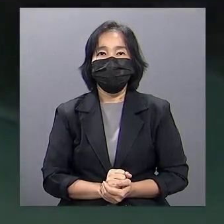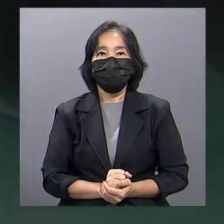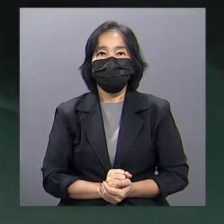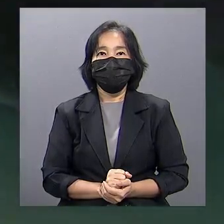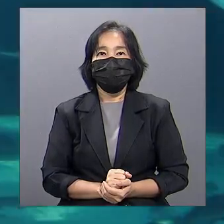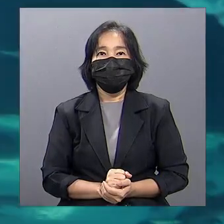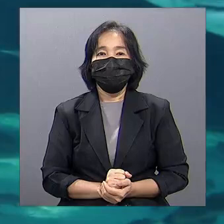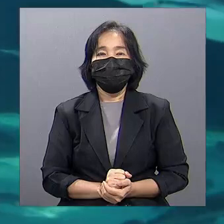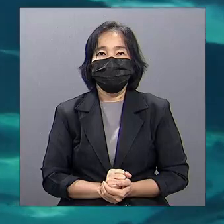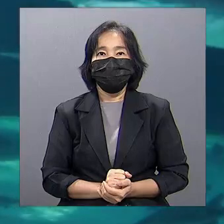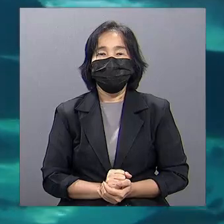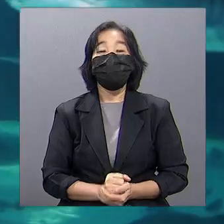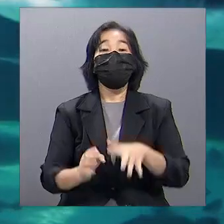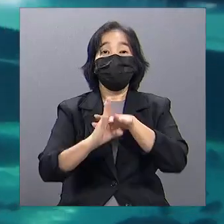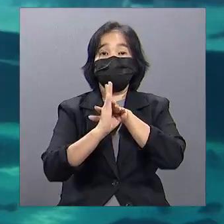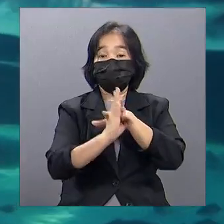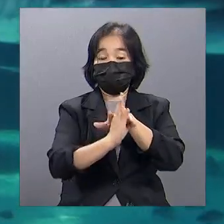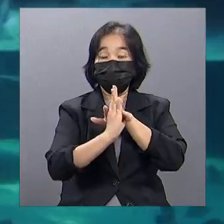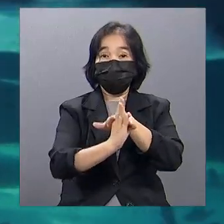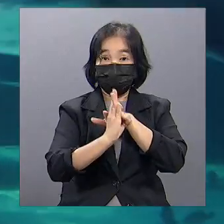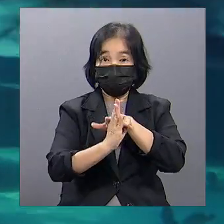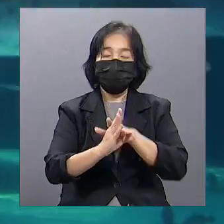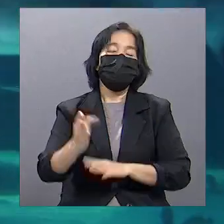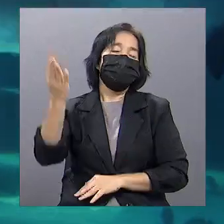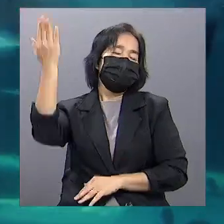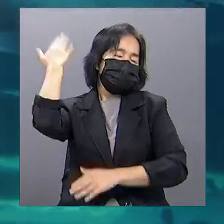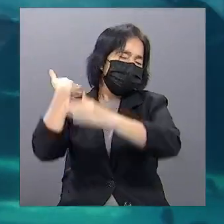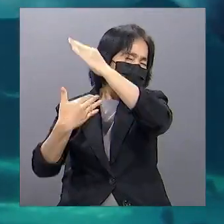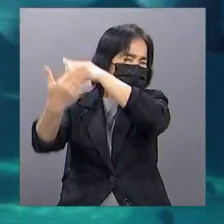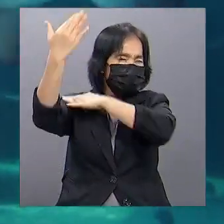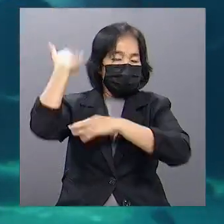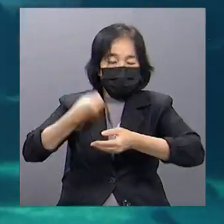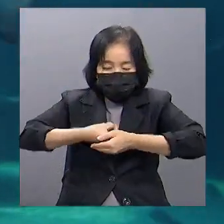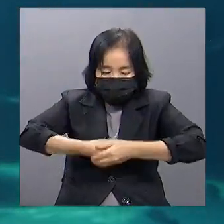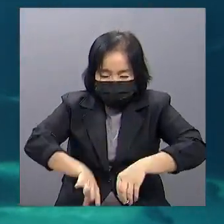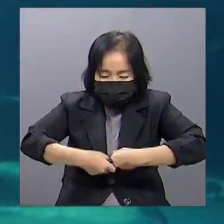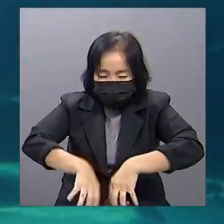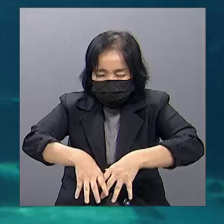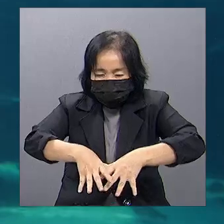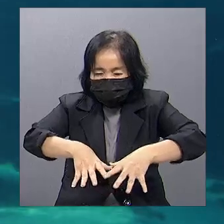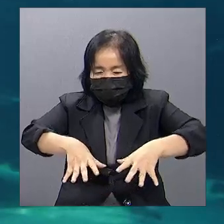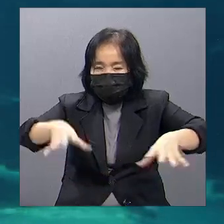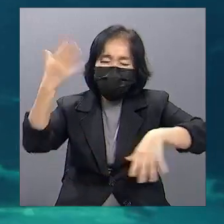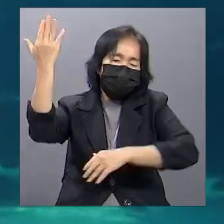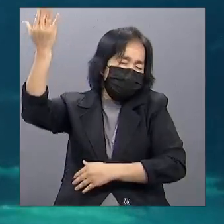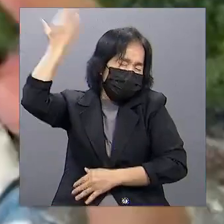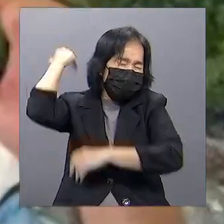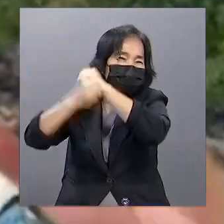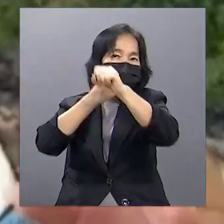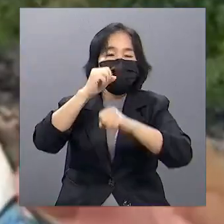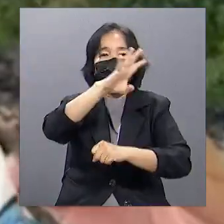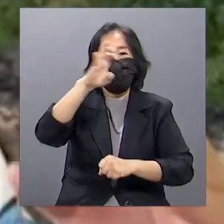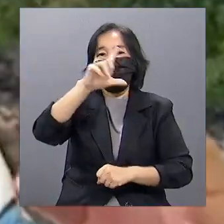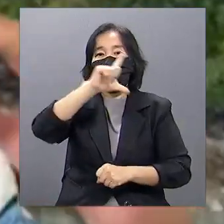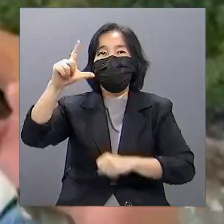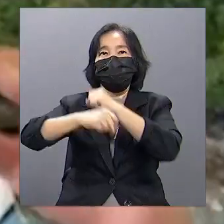ฉลามนะครับเป็นสัตว์ดึกดำบรรพ์นะครับเกิดขึ้นมาในโลกเนี่ยมากกว่า400ล้านปีแล้วนะครับตลอดเวลาอันยาว